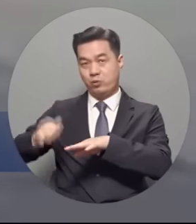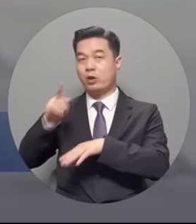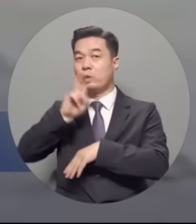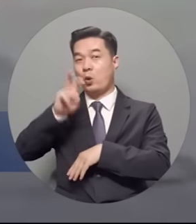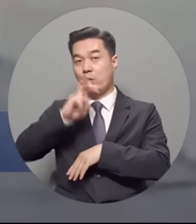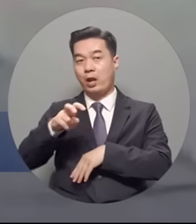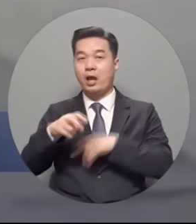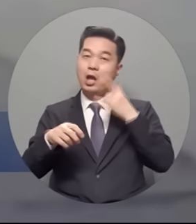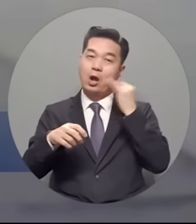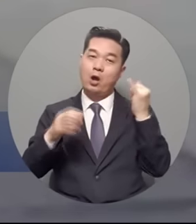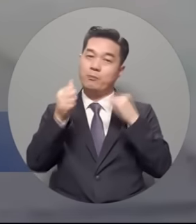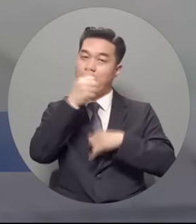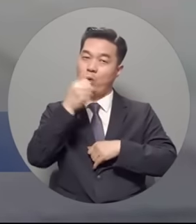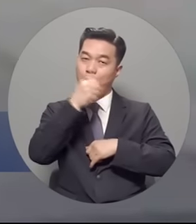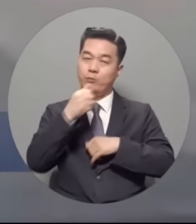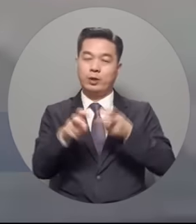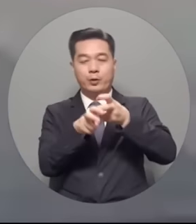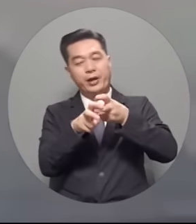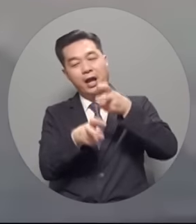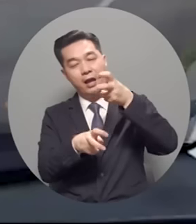고문 날씬해.